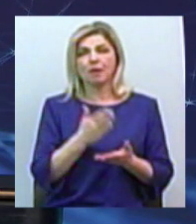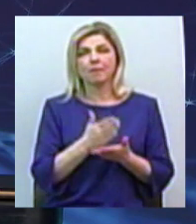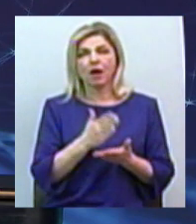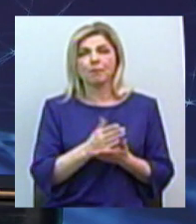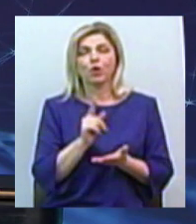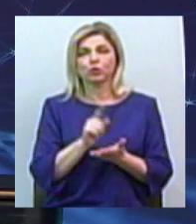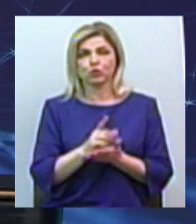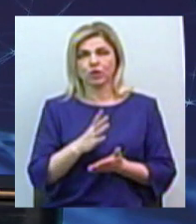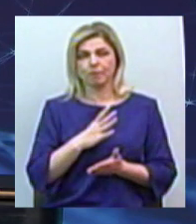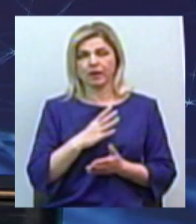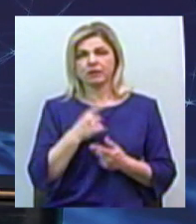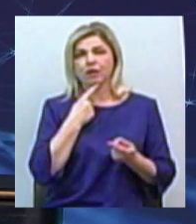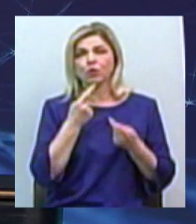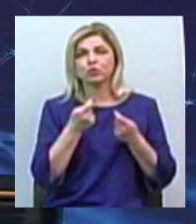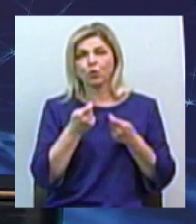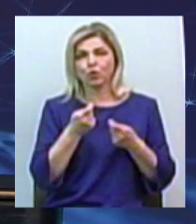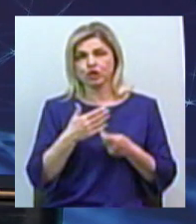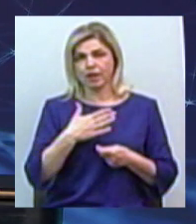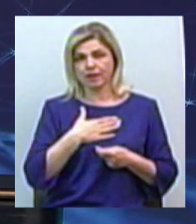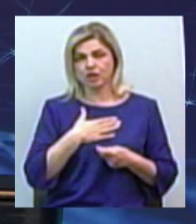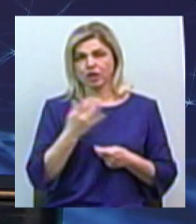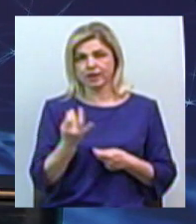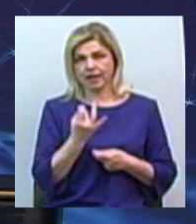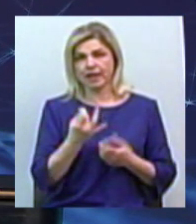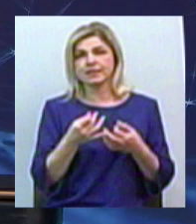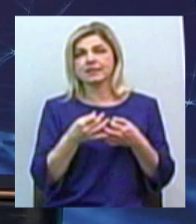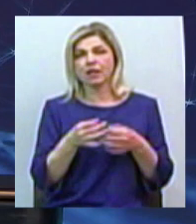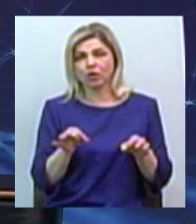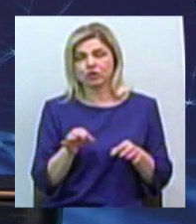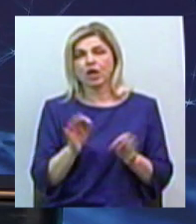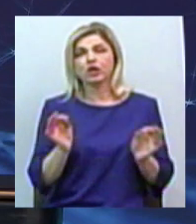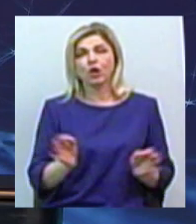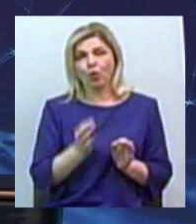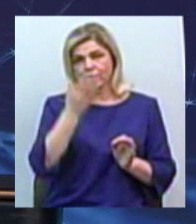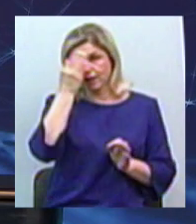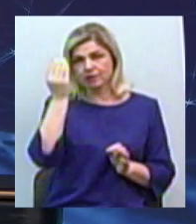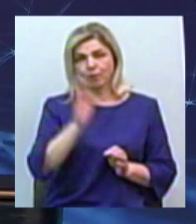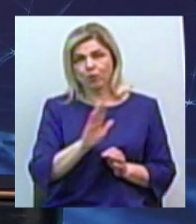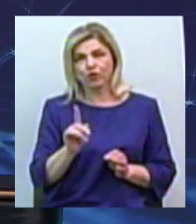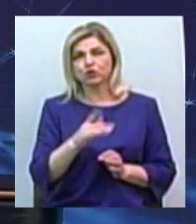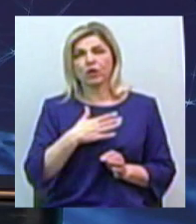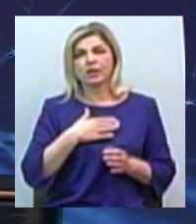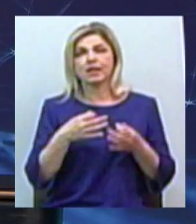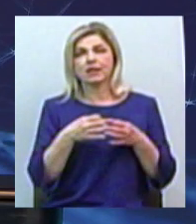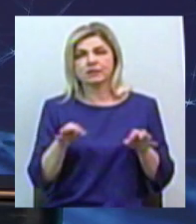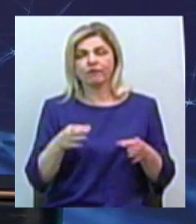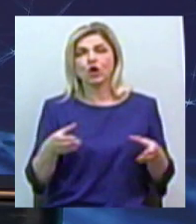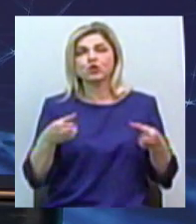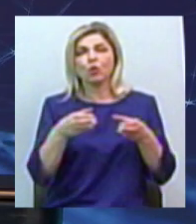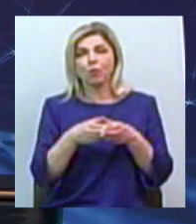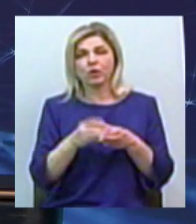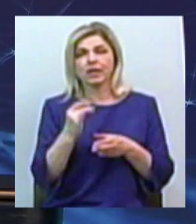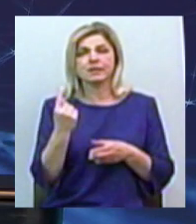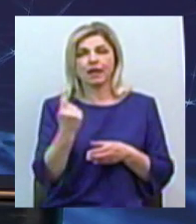бути насторожі наших інтересів, нашої незалежності. І ніколи не забувати про те, що наша незалежність, наша соборність і наша